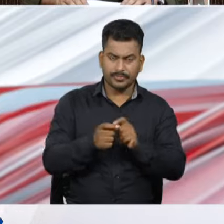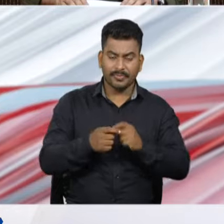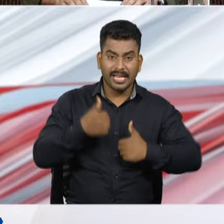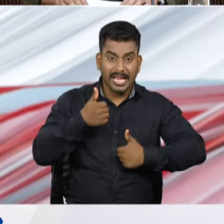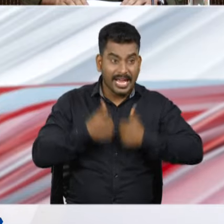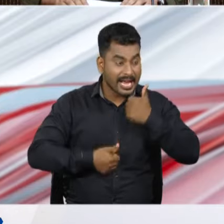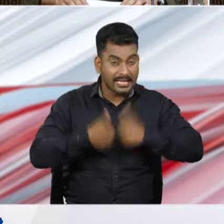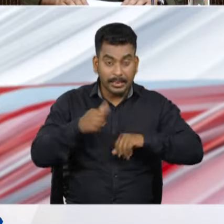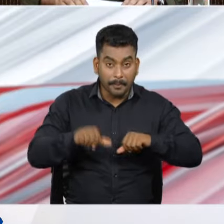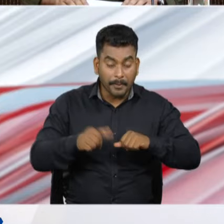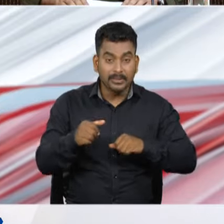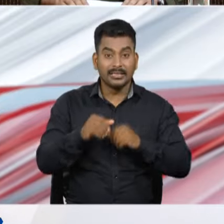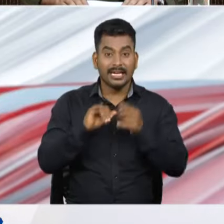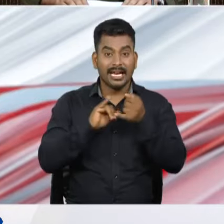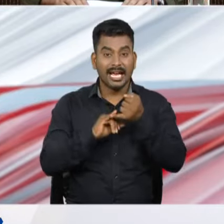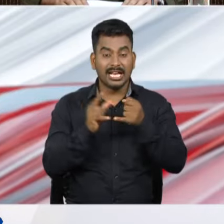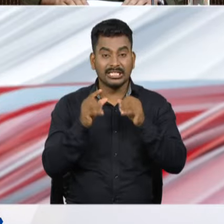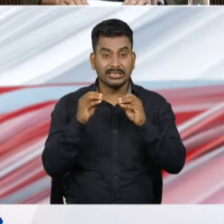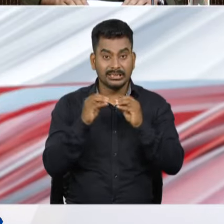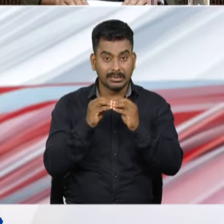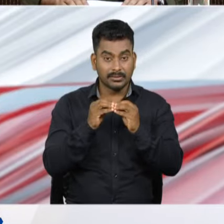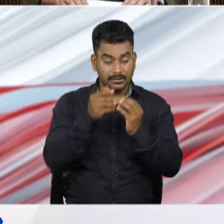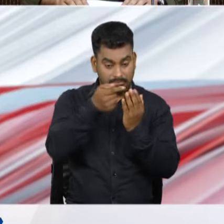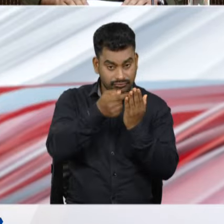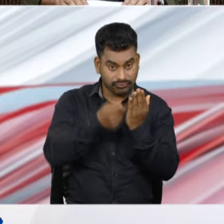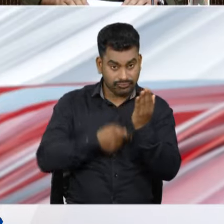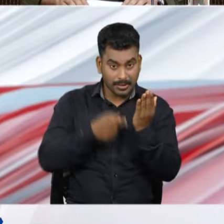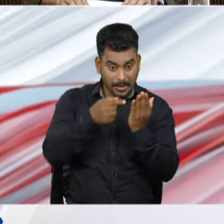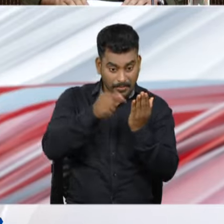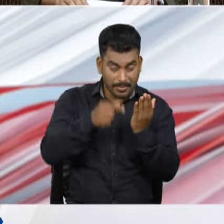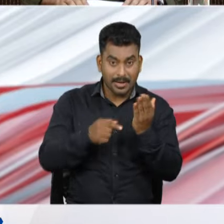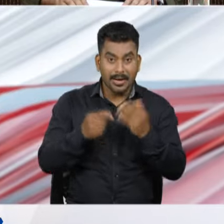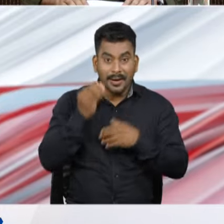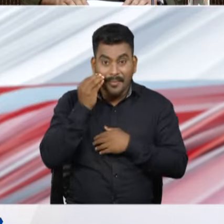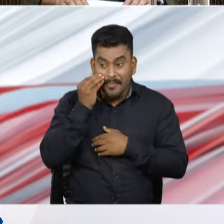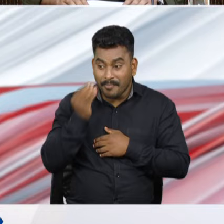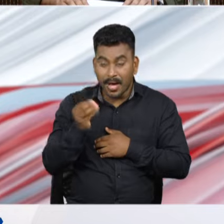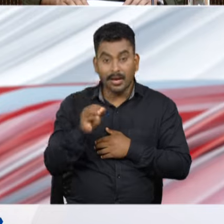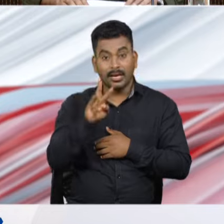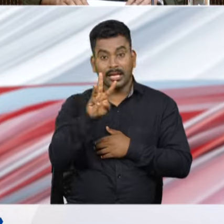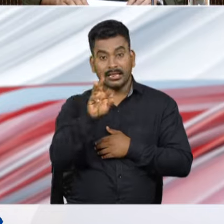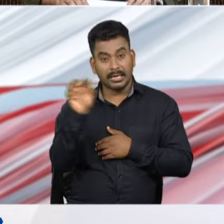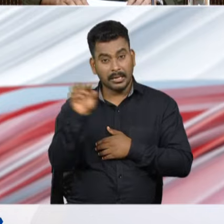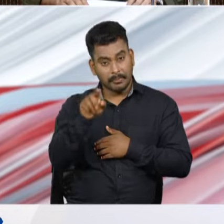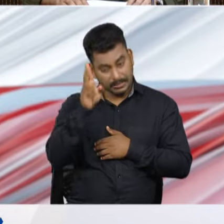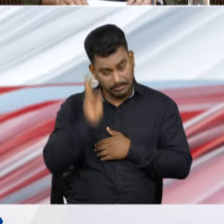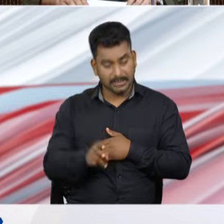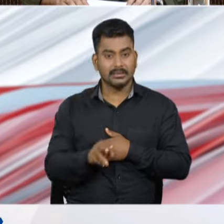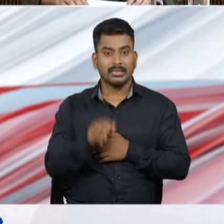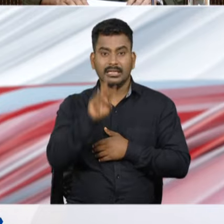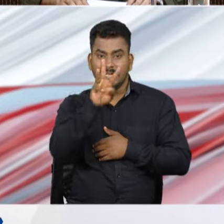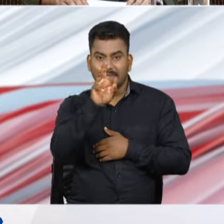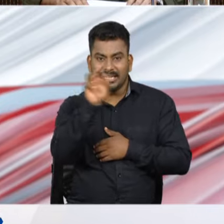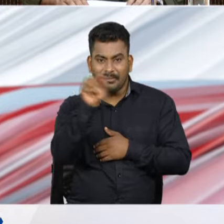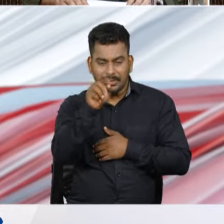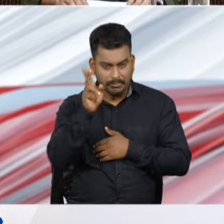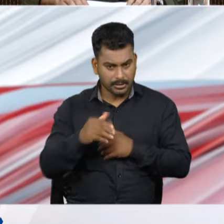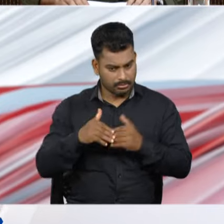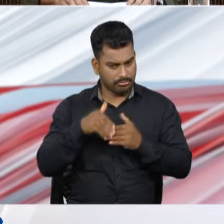പരീക്ഷയിൽ വിജയിക്കുന്നതിന് ഓരോ വിഷയത്തിനും എഴുത്തു പരീക്ഷയിൽ മാത്രം 30% മാർക്ക് പ്രത്യേകം നേടിയിരിക്കണം.